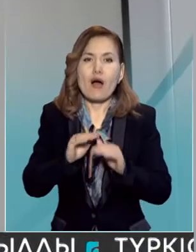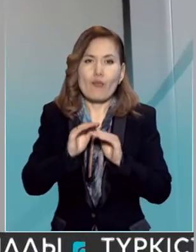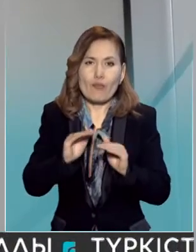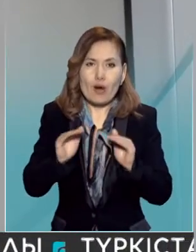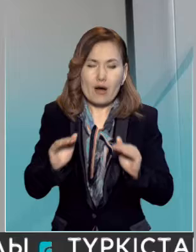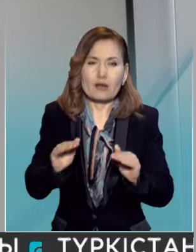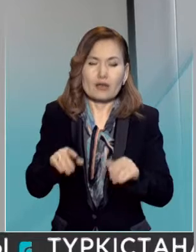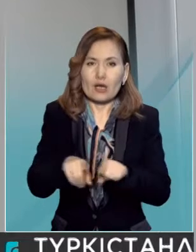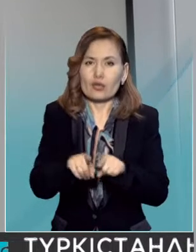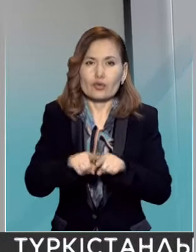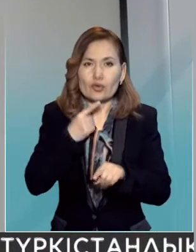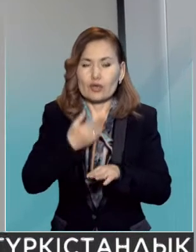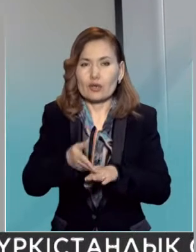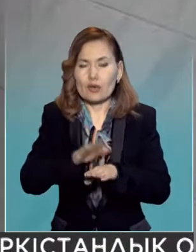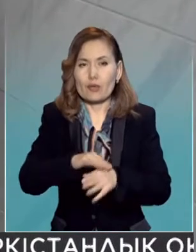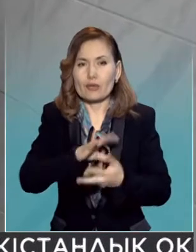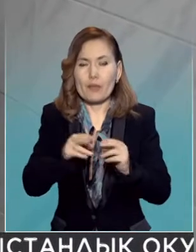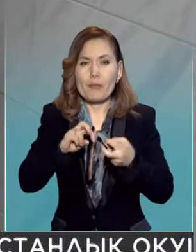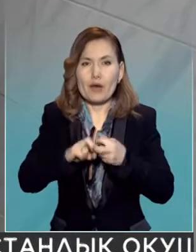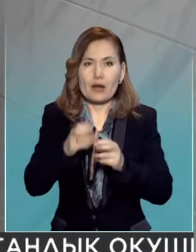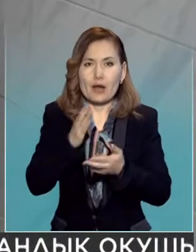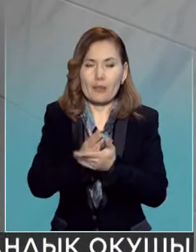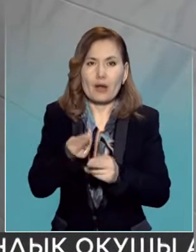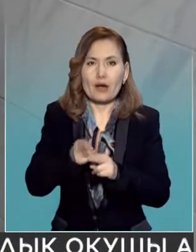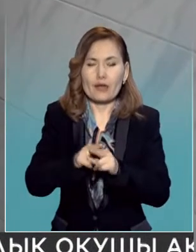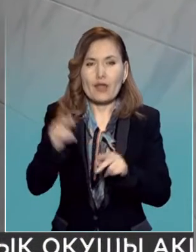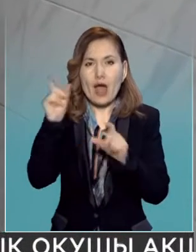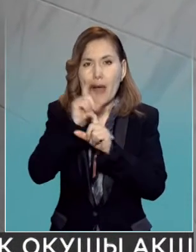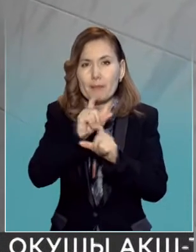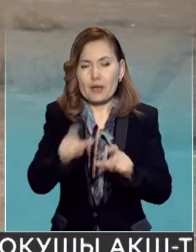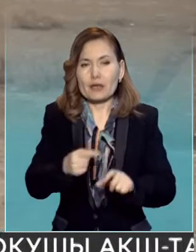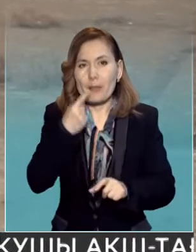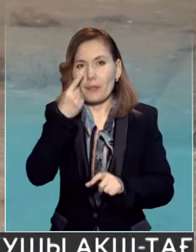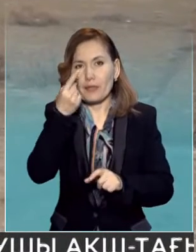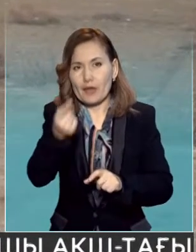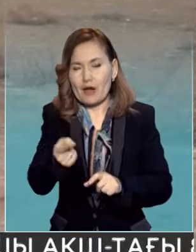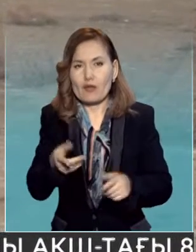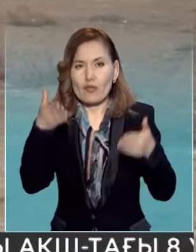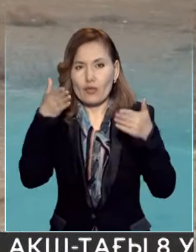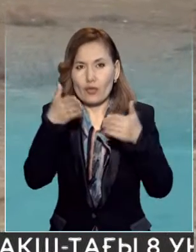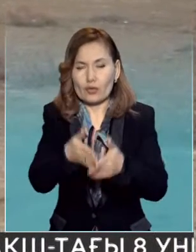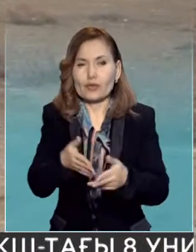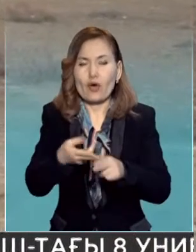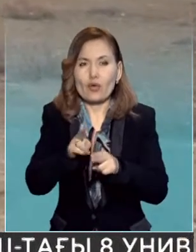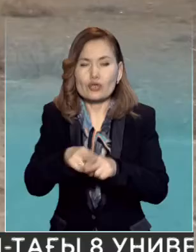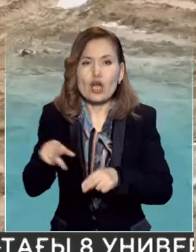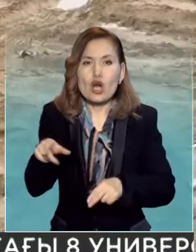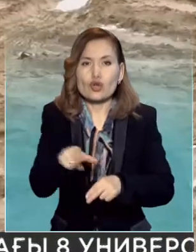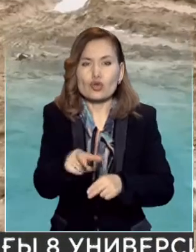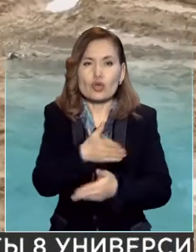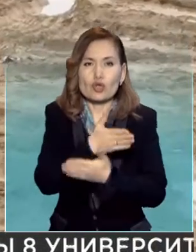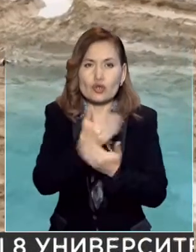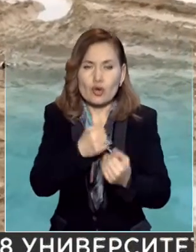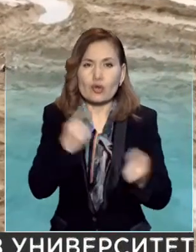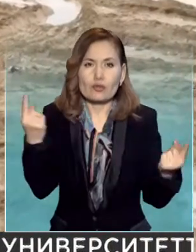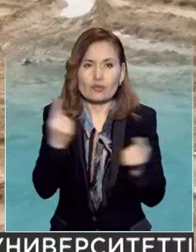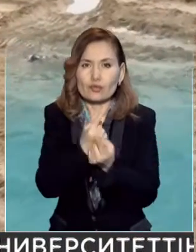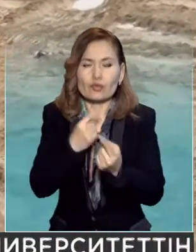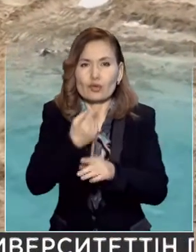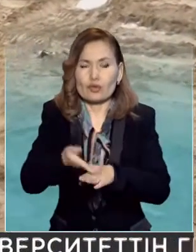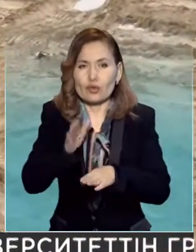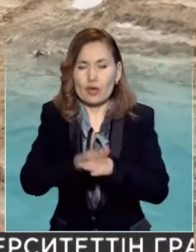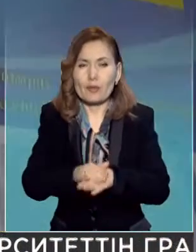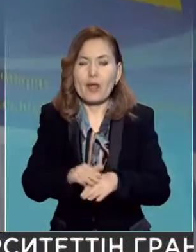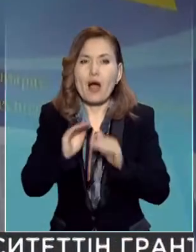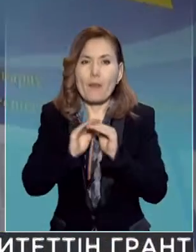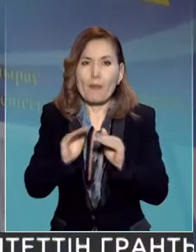талап ақсап тұр. Мәселе мұнымен шектелмейді. Мектеп айдалада орналасқан, қатынаса қиын, жол жоқ. Әрі ғимараттың ауласында балалар демалысы